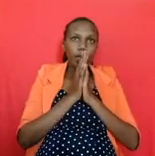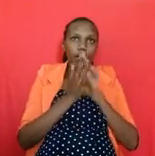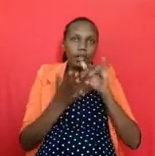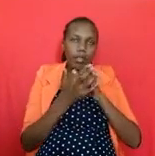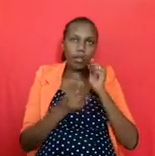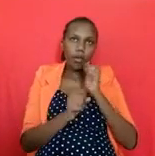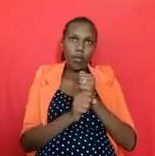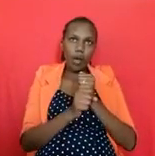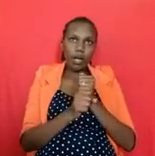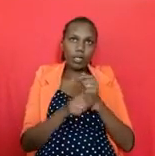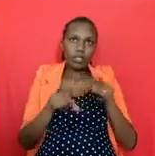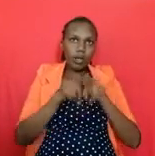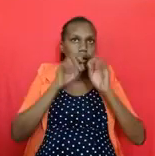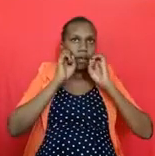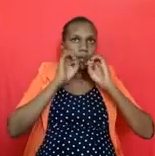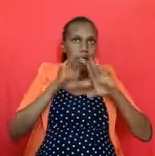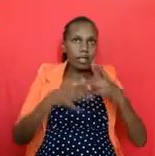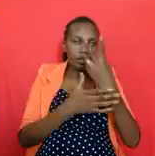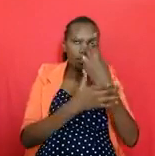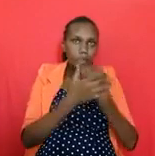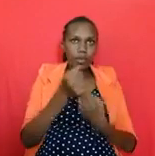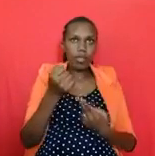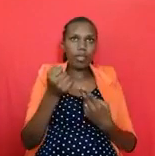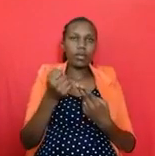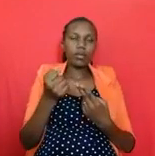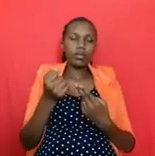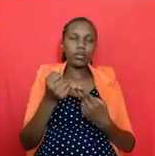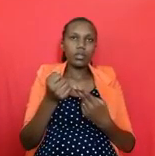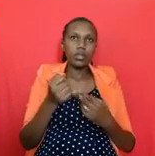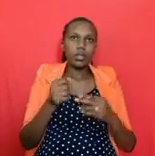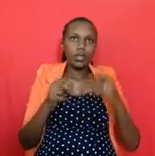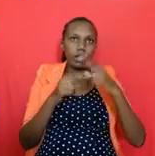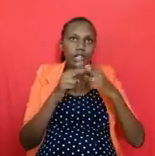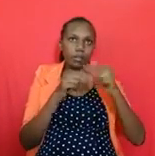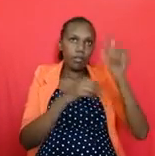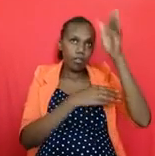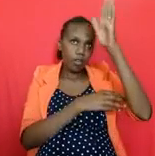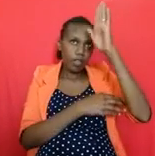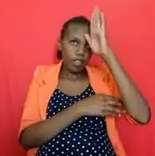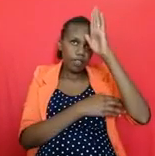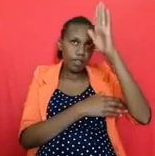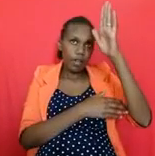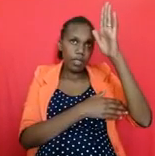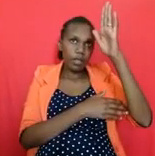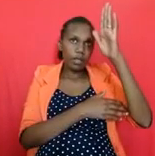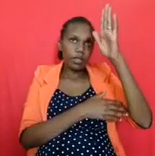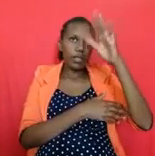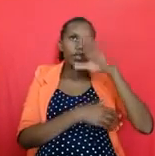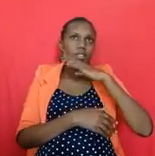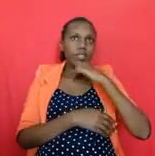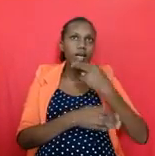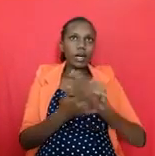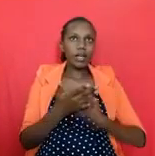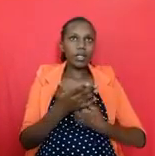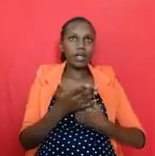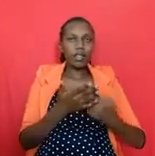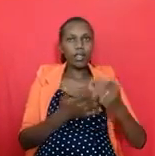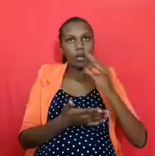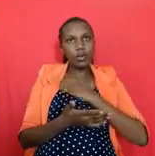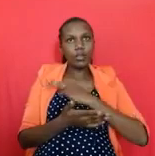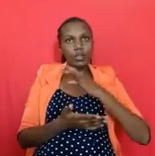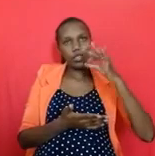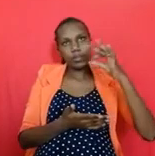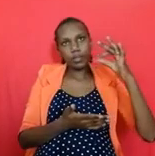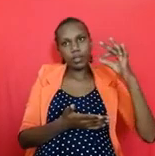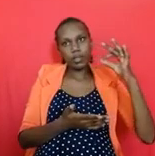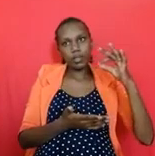waku na ũrathime ndungata ici ciaku Ngai thĩinĩ wa rĩtwa rĩa Ngai ithe witũ na rĩa Ngai mũriũ ona